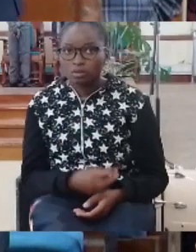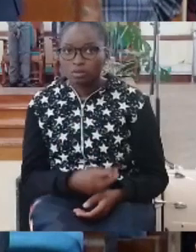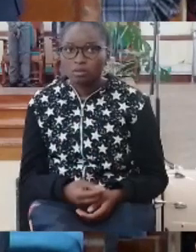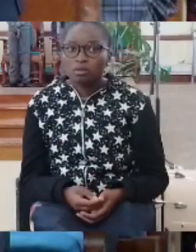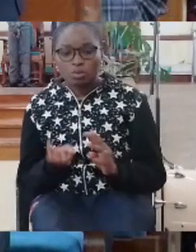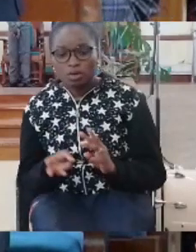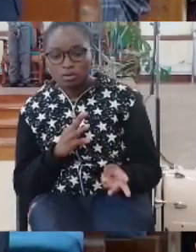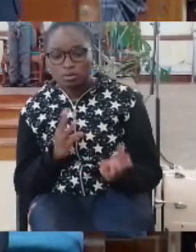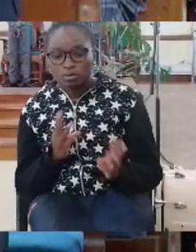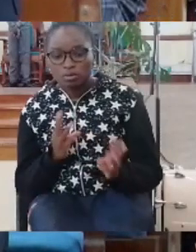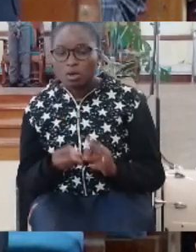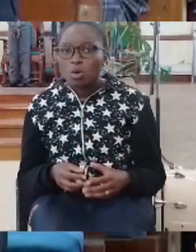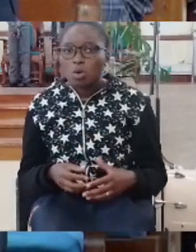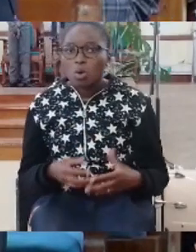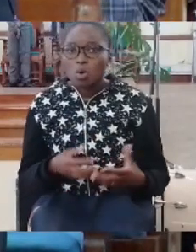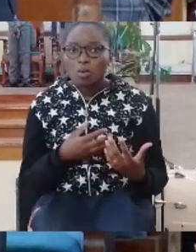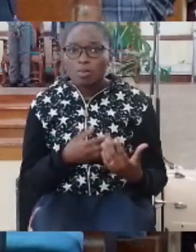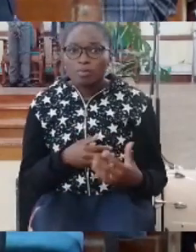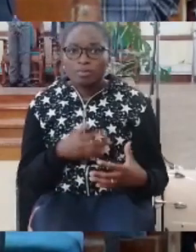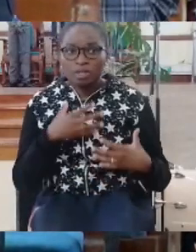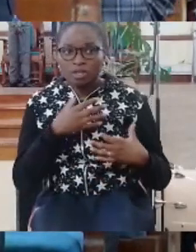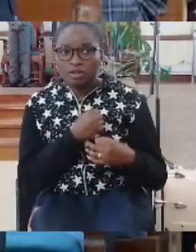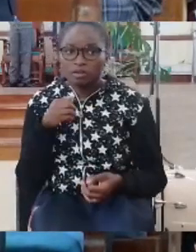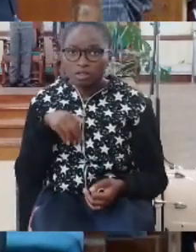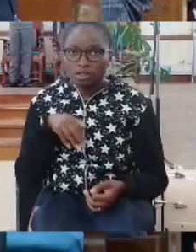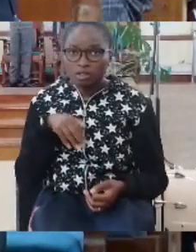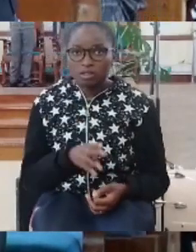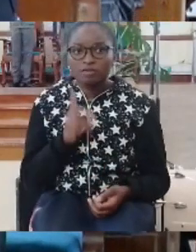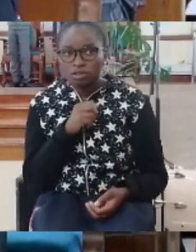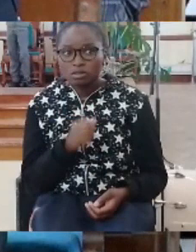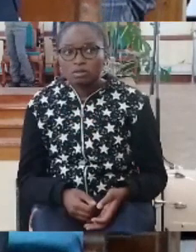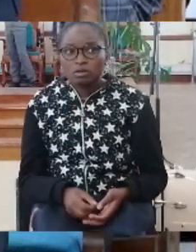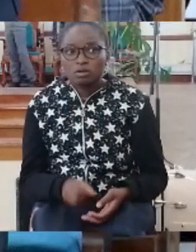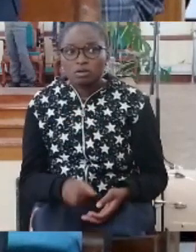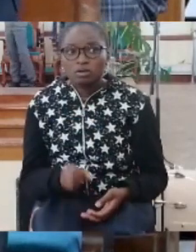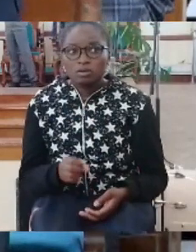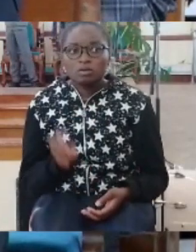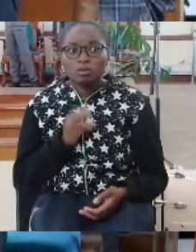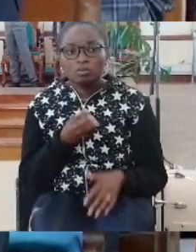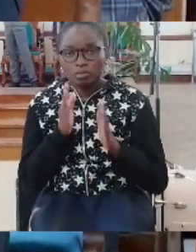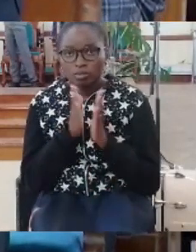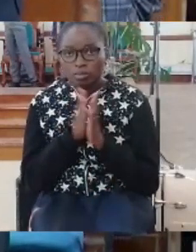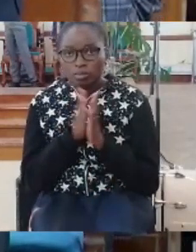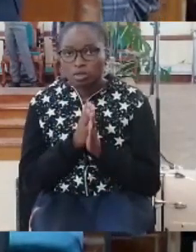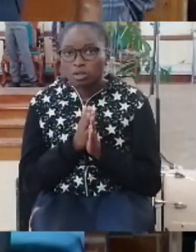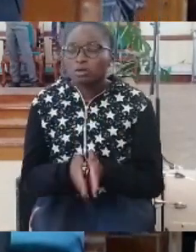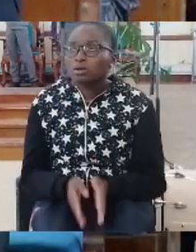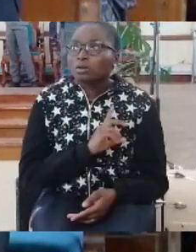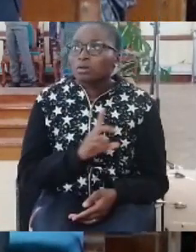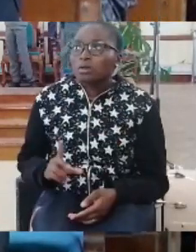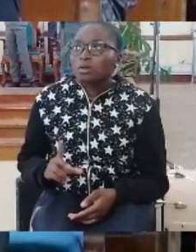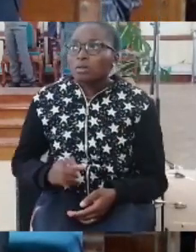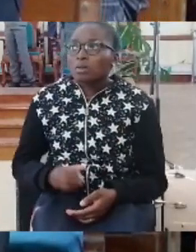lohuho. Weteki wake ogethira na kiambiria kunyoherera. Odomwe twakuhoya Ngai ndukareke tuthirire. Ndukareke